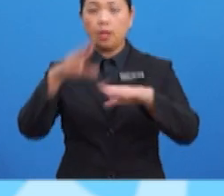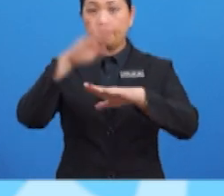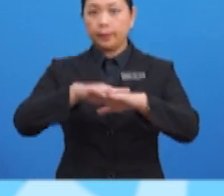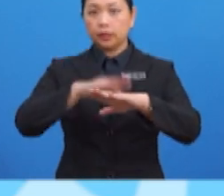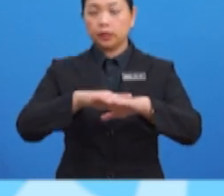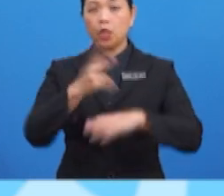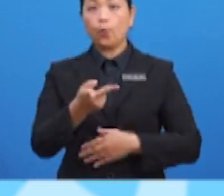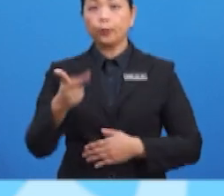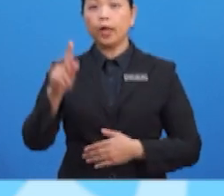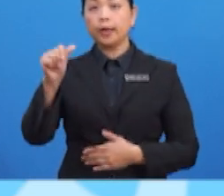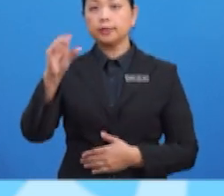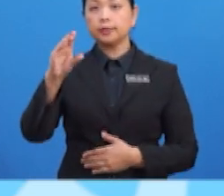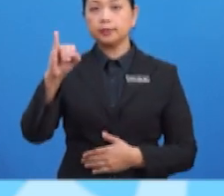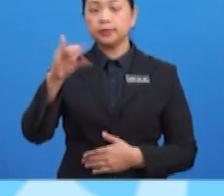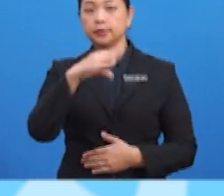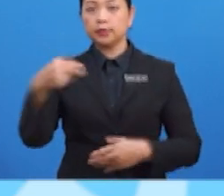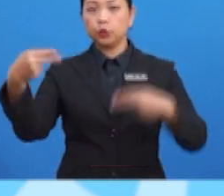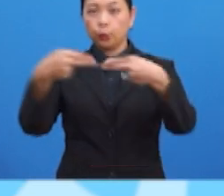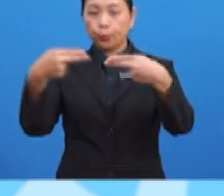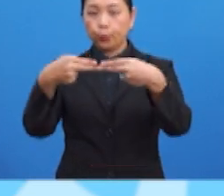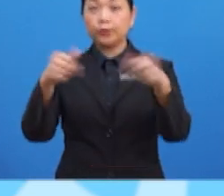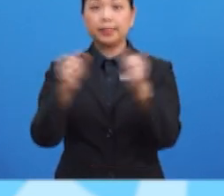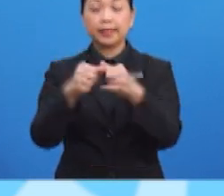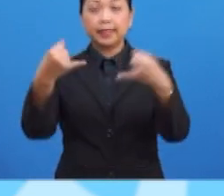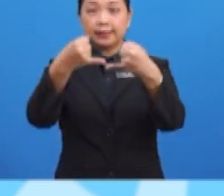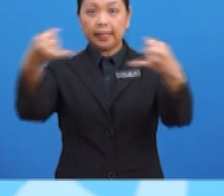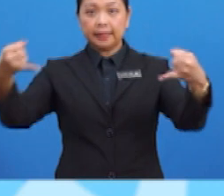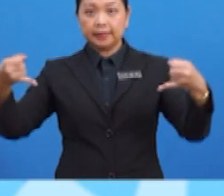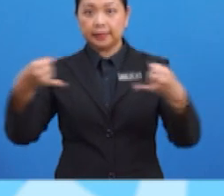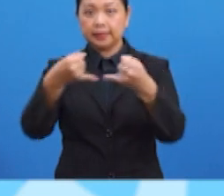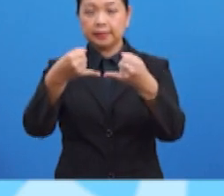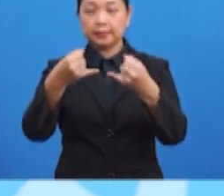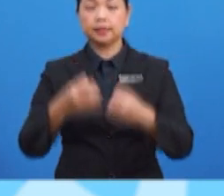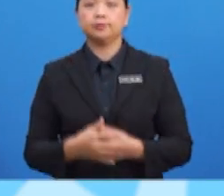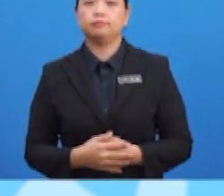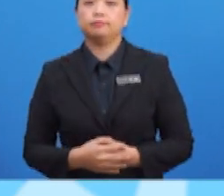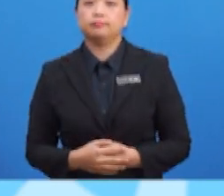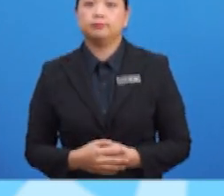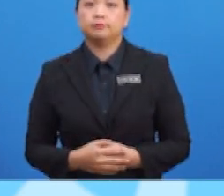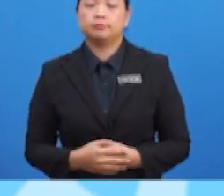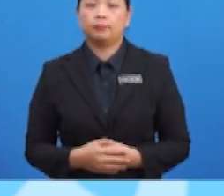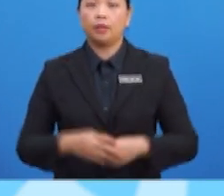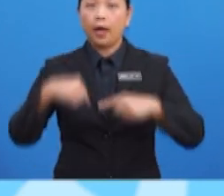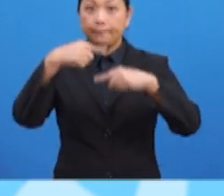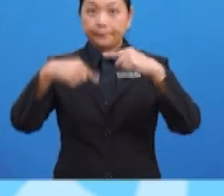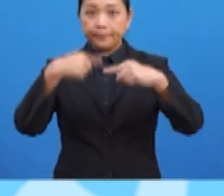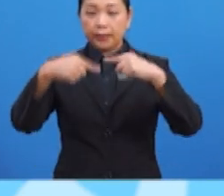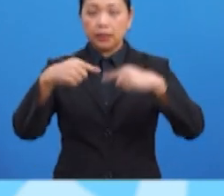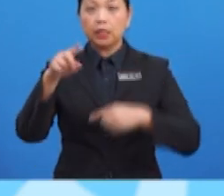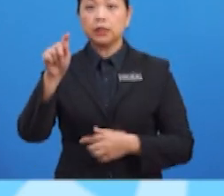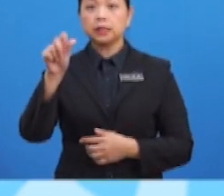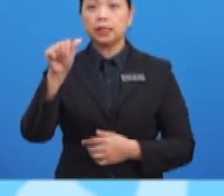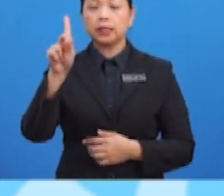pada komponen aci dan dihubungkan dengan tali sawat. Apabila takal pemacu